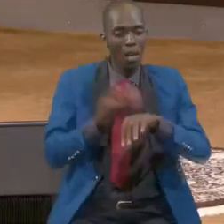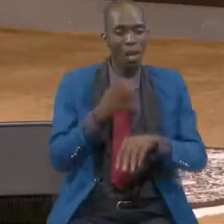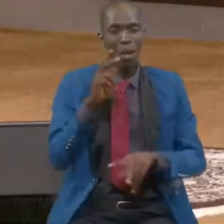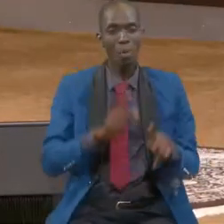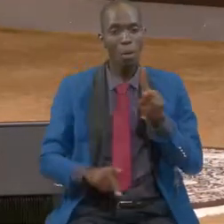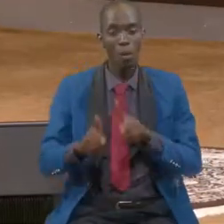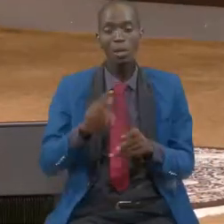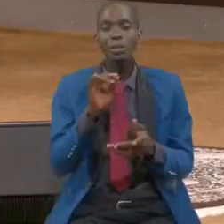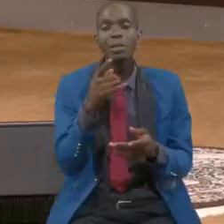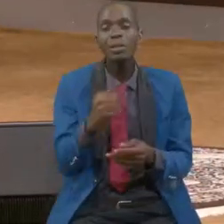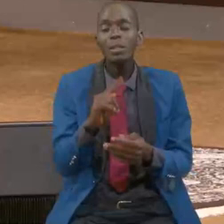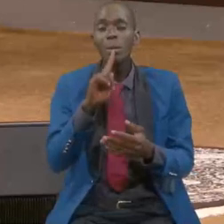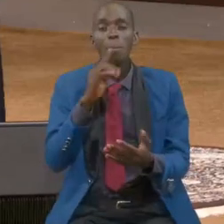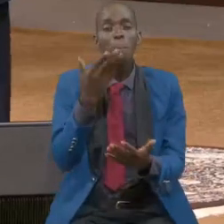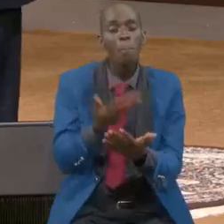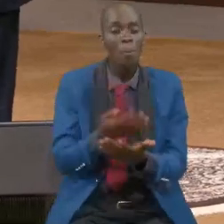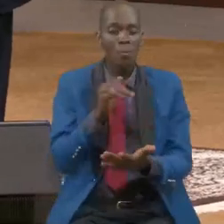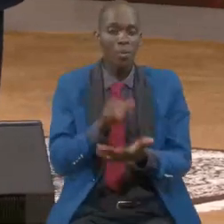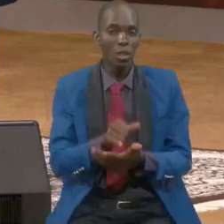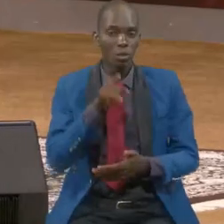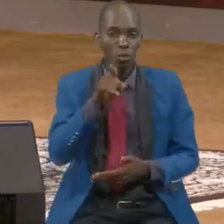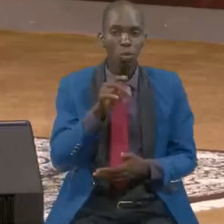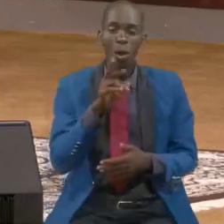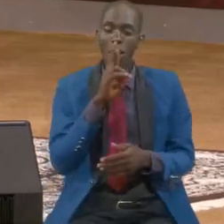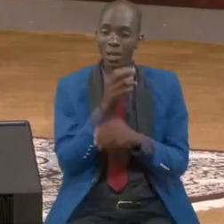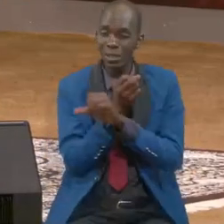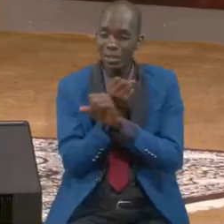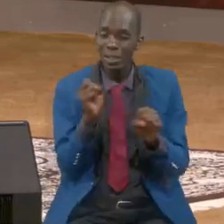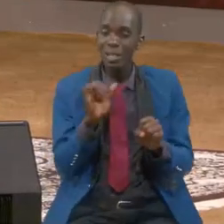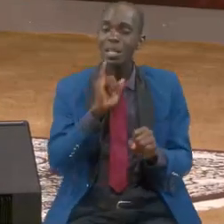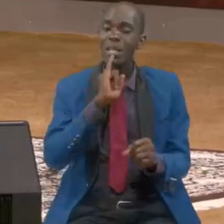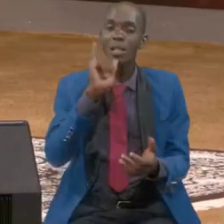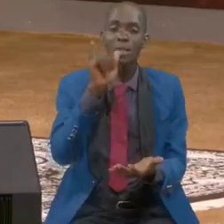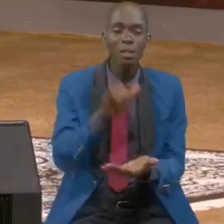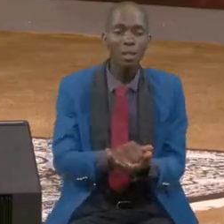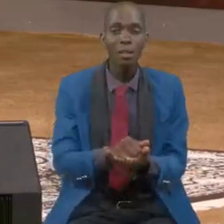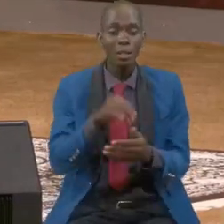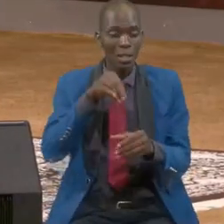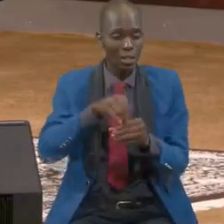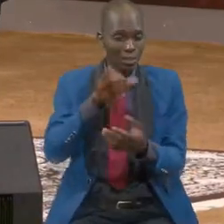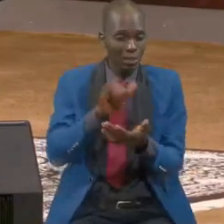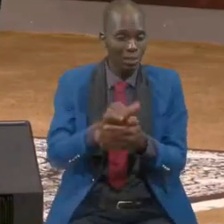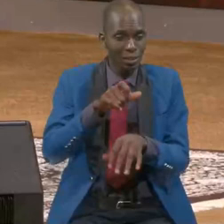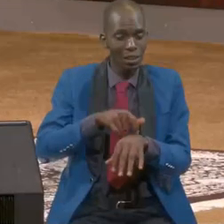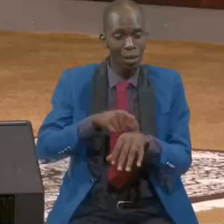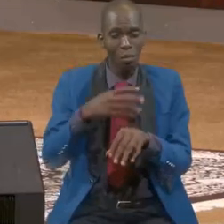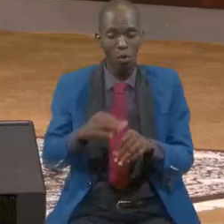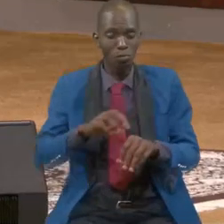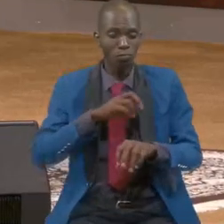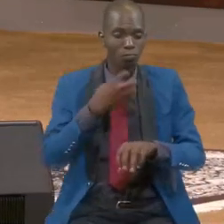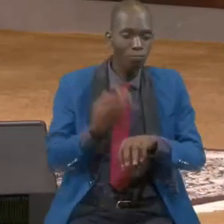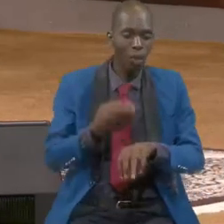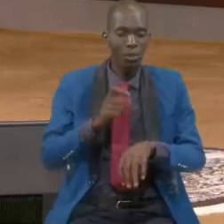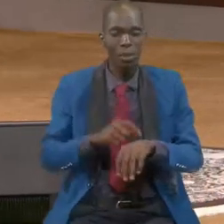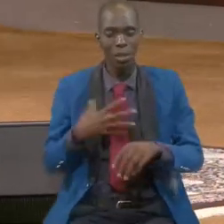l'évidence que vous êtes né de nouveau, l'évidence que vous êtes sauvé, c'est que en